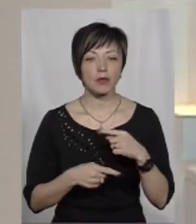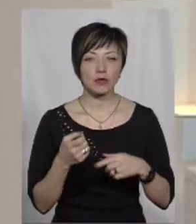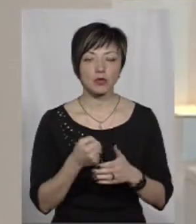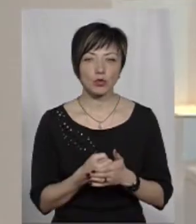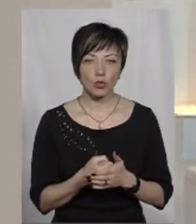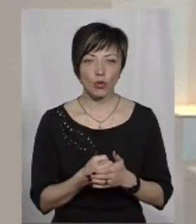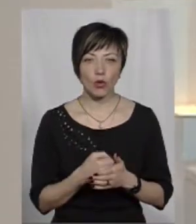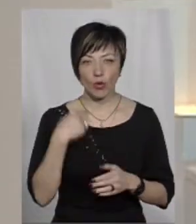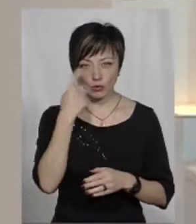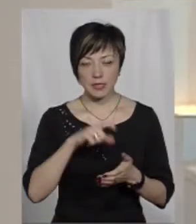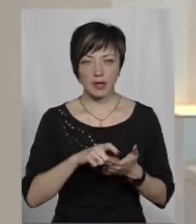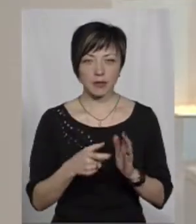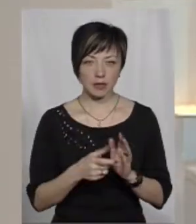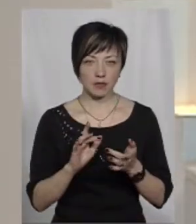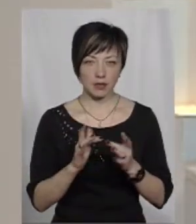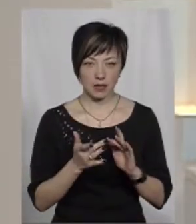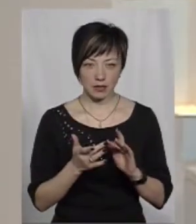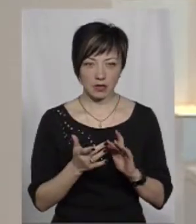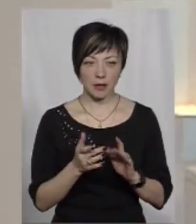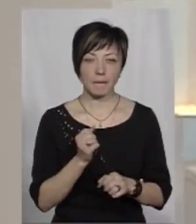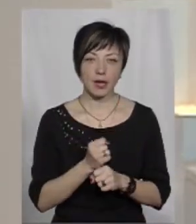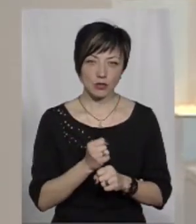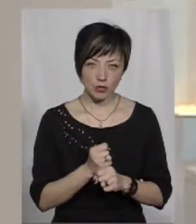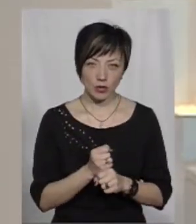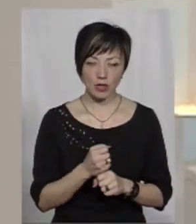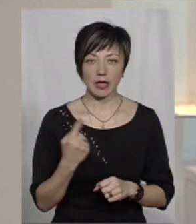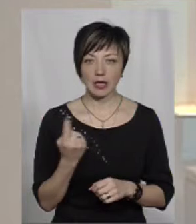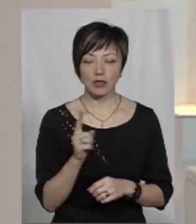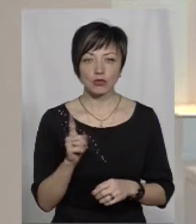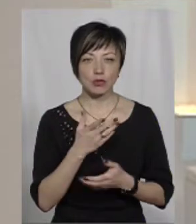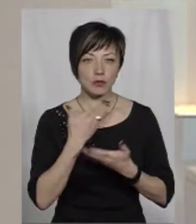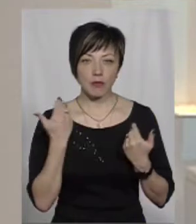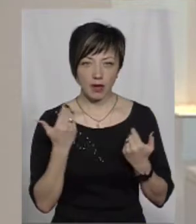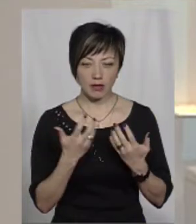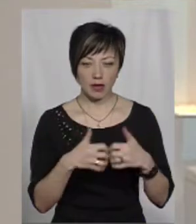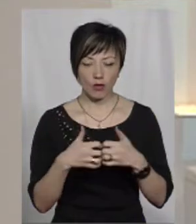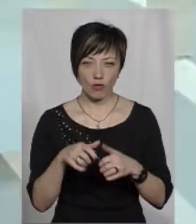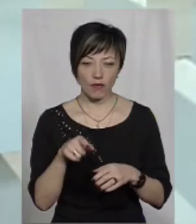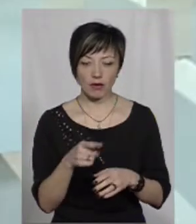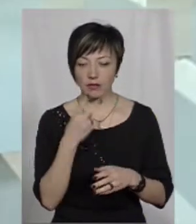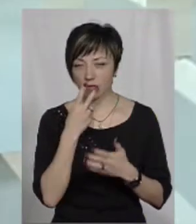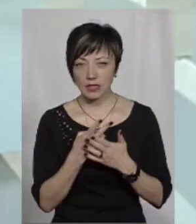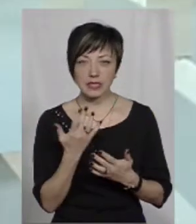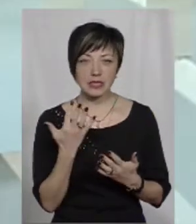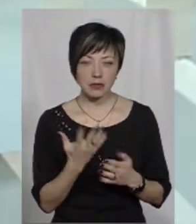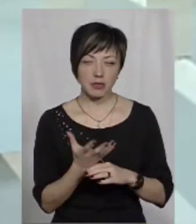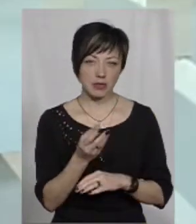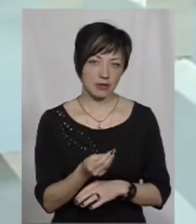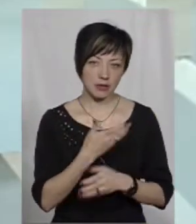до особистого кабінету. Він працює, єдине, що там немає нарахування. Там немає нарахування,